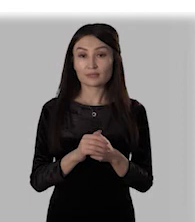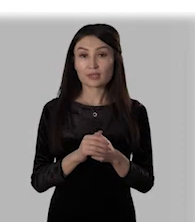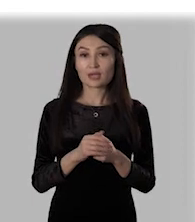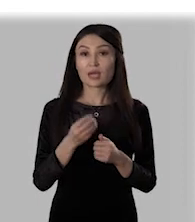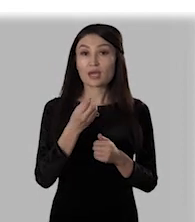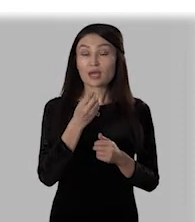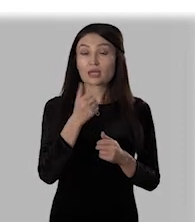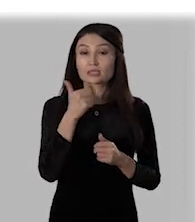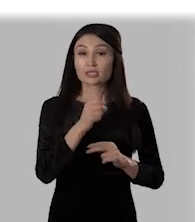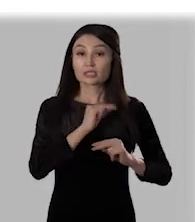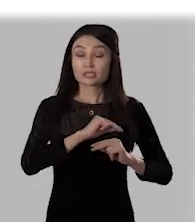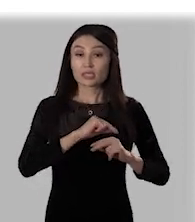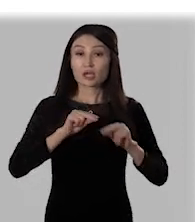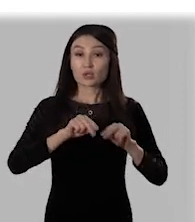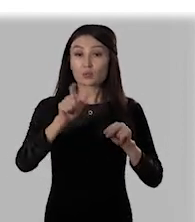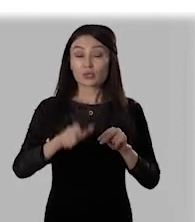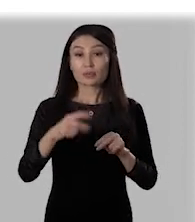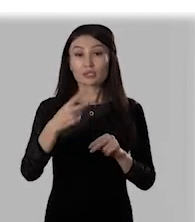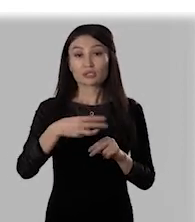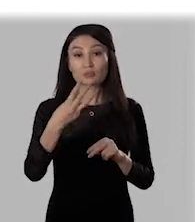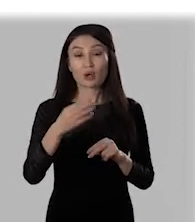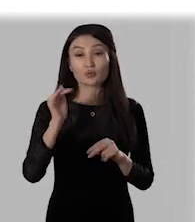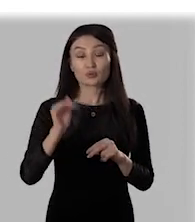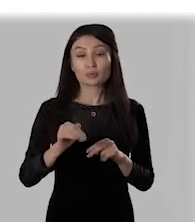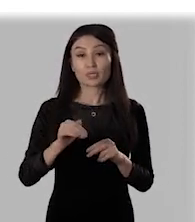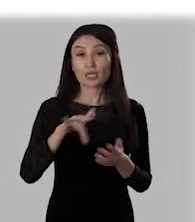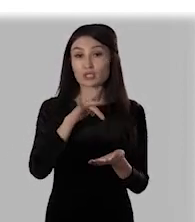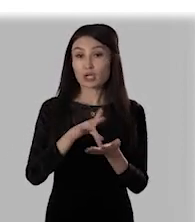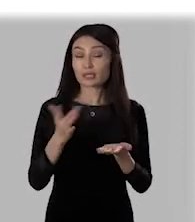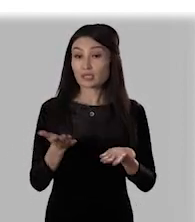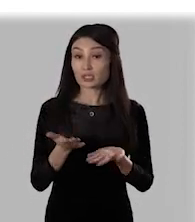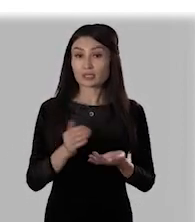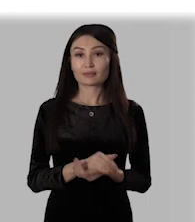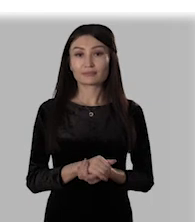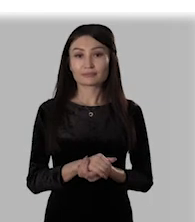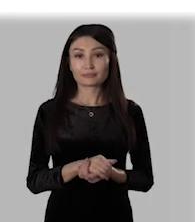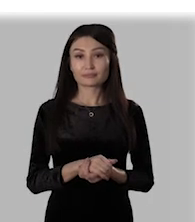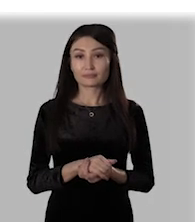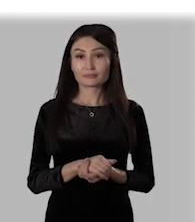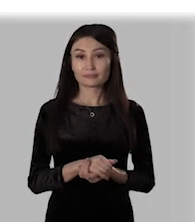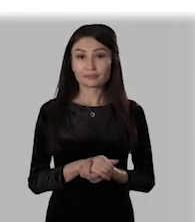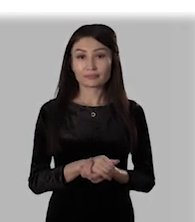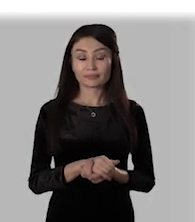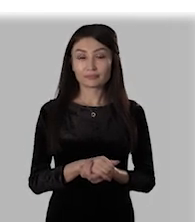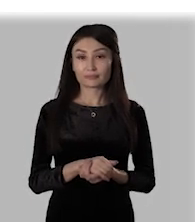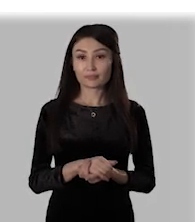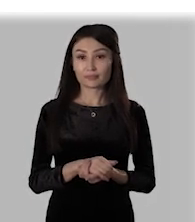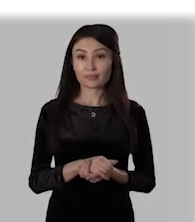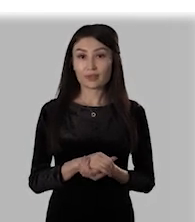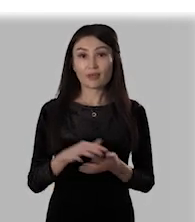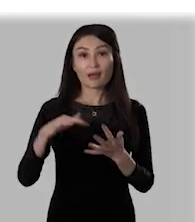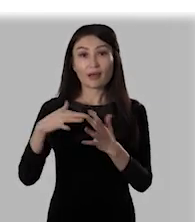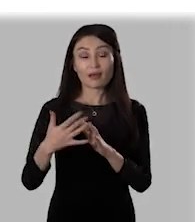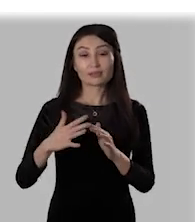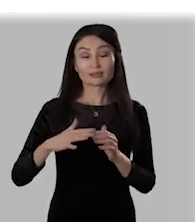Жакшы иштеген мугалимдердин 23 000 шаарда жашайт деп айтабыз. Ал эми